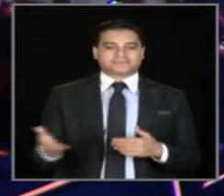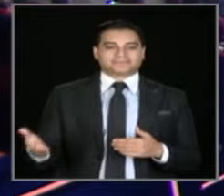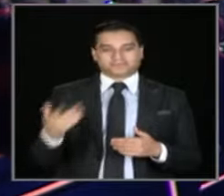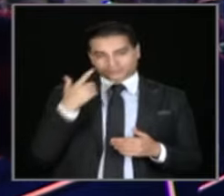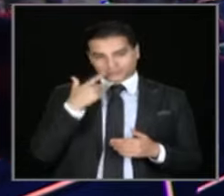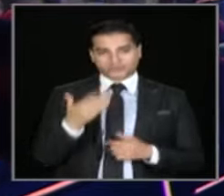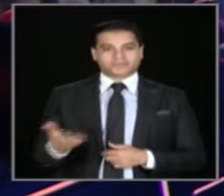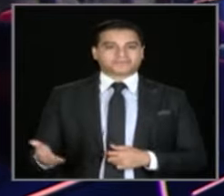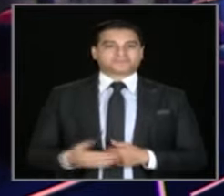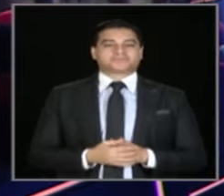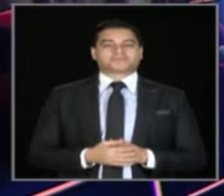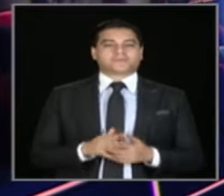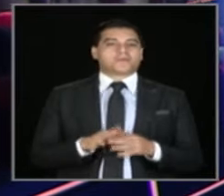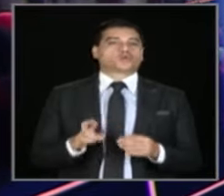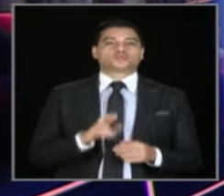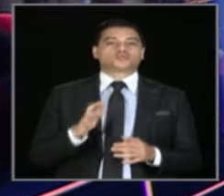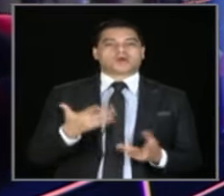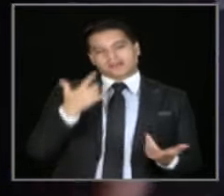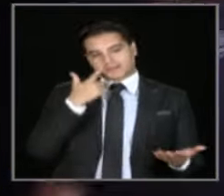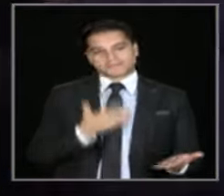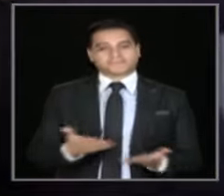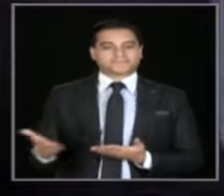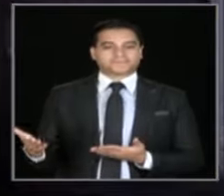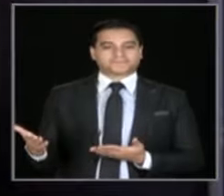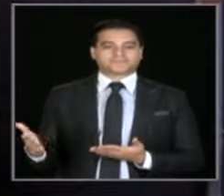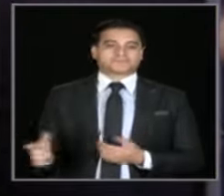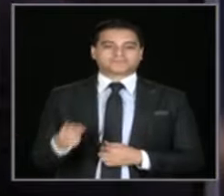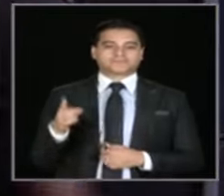سامح، وهنشوف موضوع السؤال ايه.